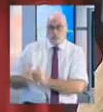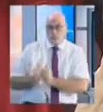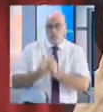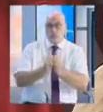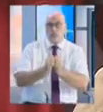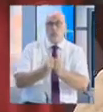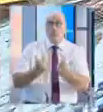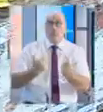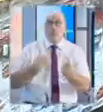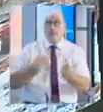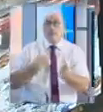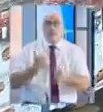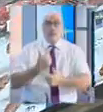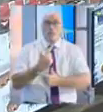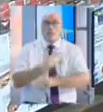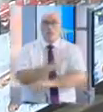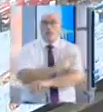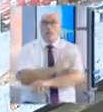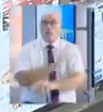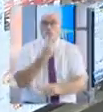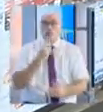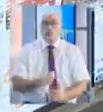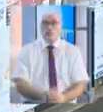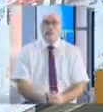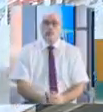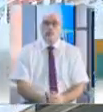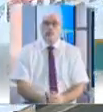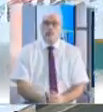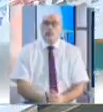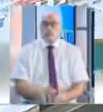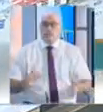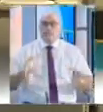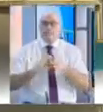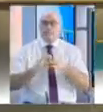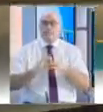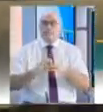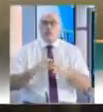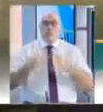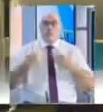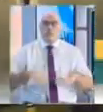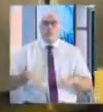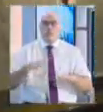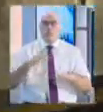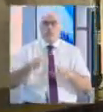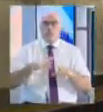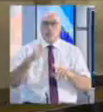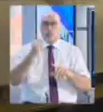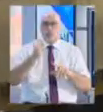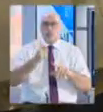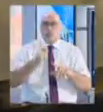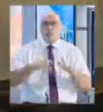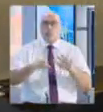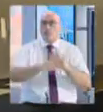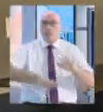الذراع الإنساني للدولة. صور تعكس مدى التلاحم والتعاون بين أفراد المجتمع الجزائري في كل